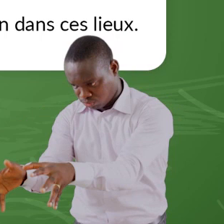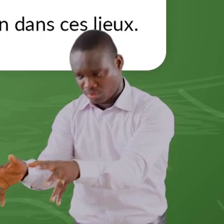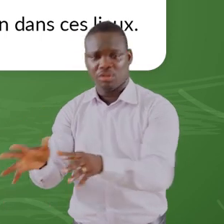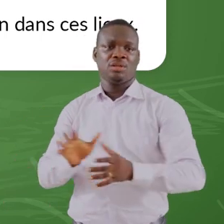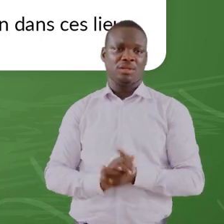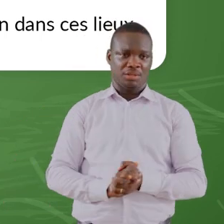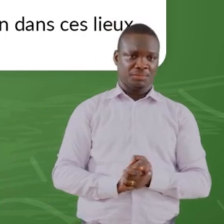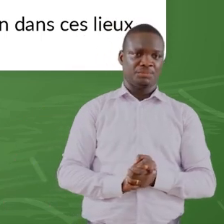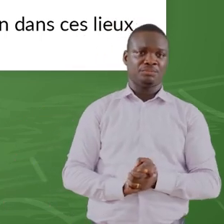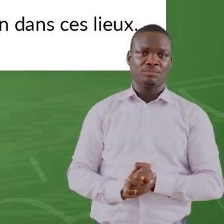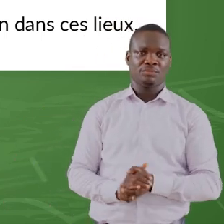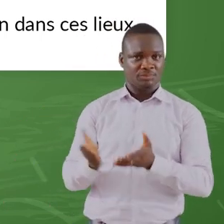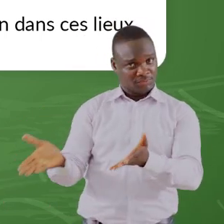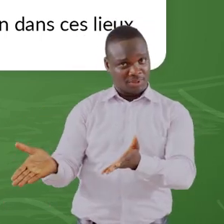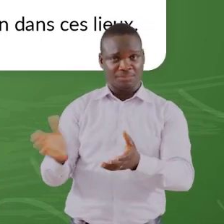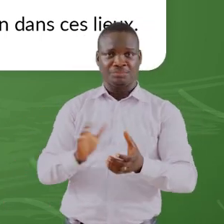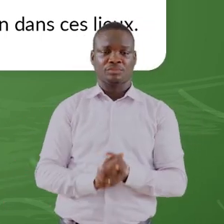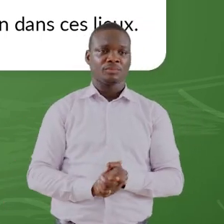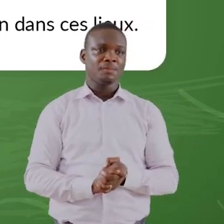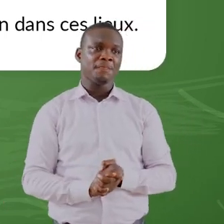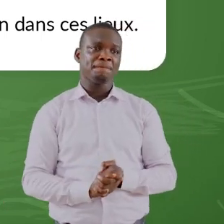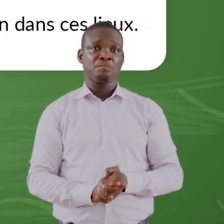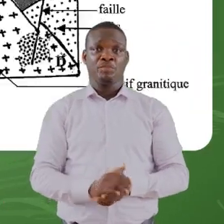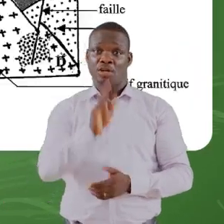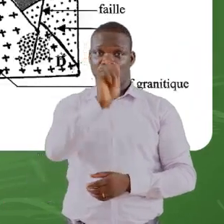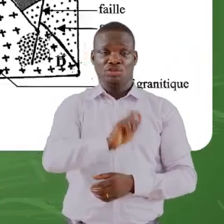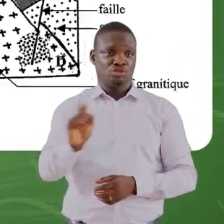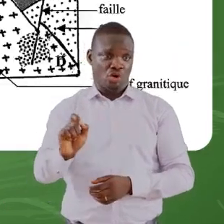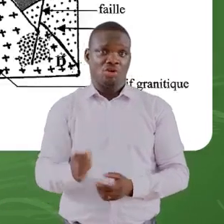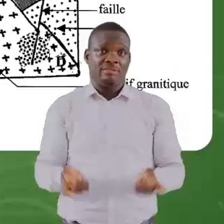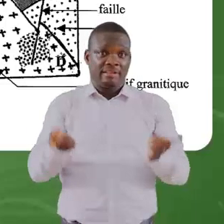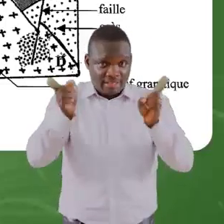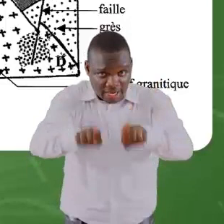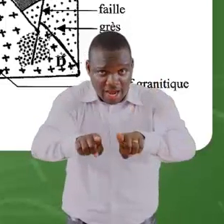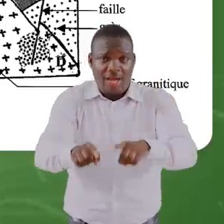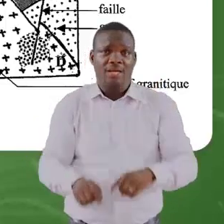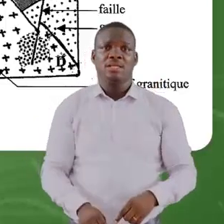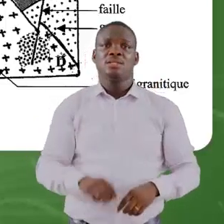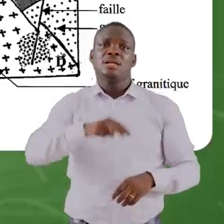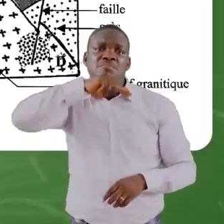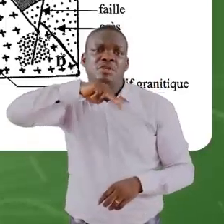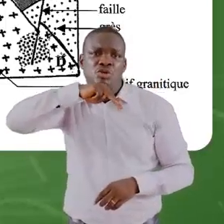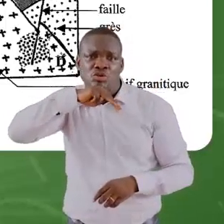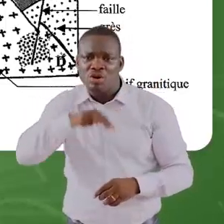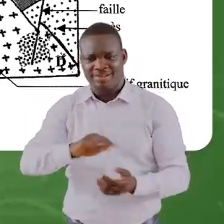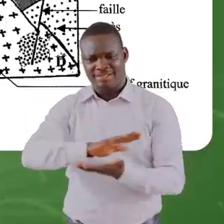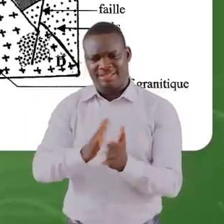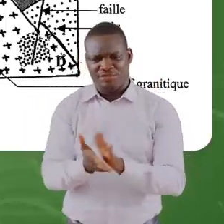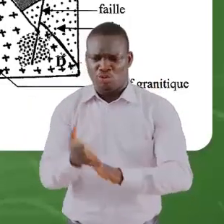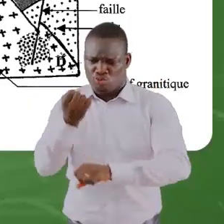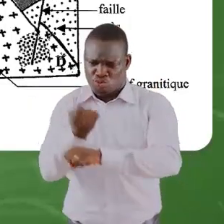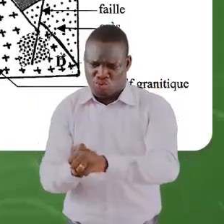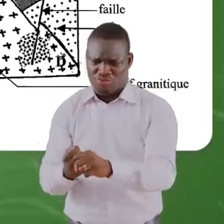leur accumulation dans ces lieux. Ainsi, lorsque ces minéraux